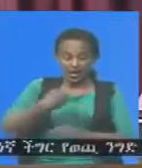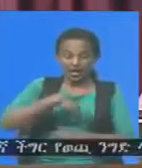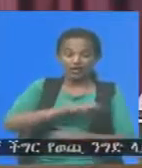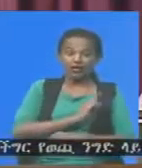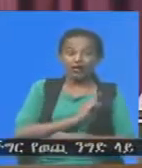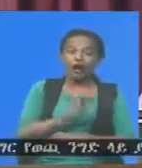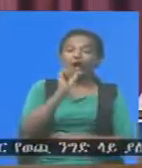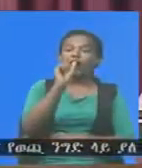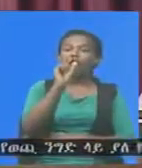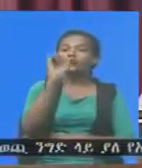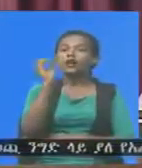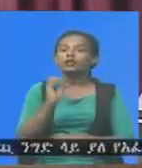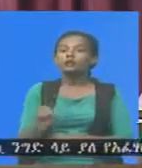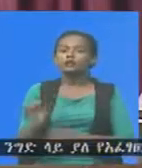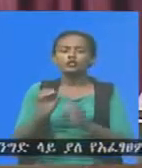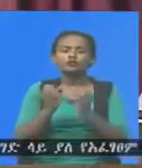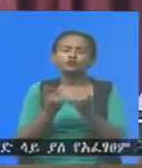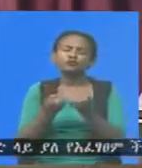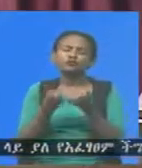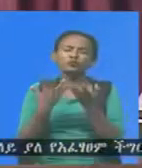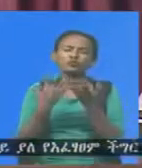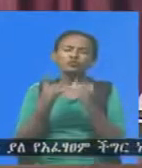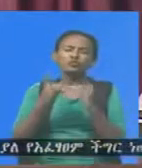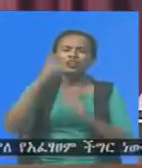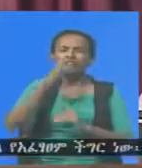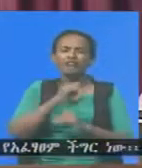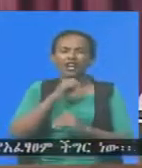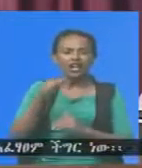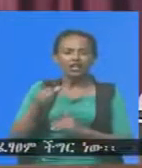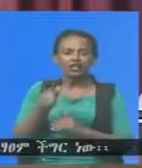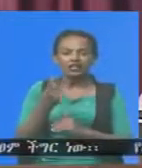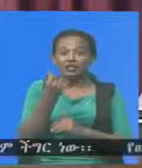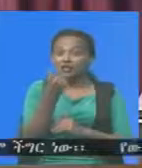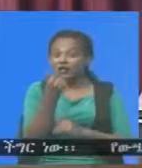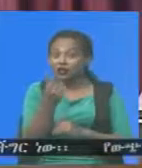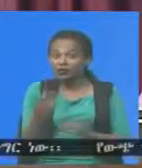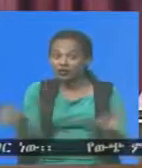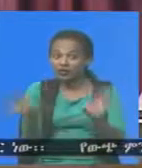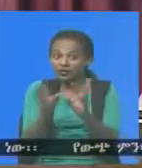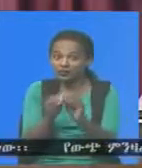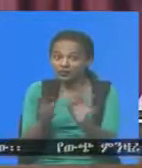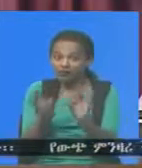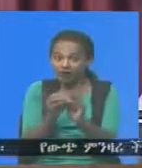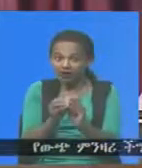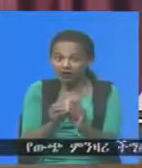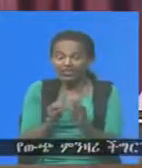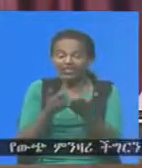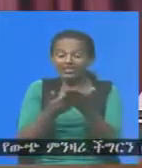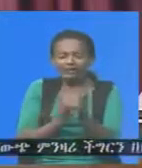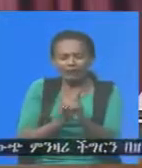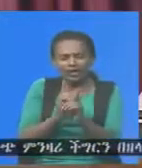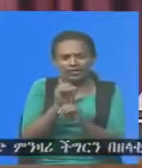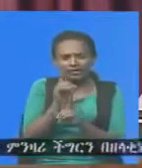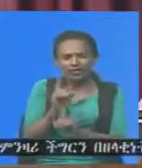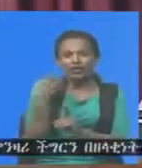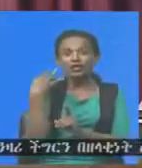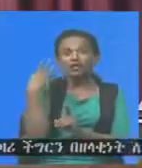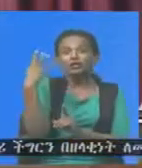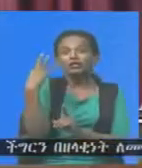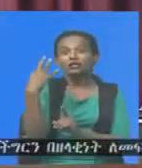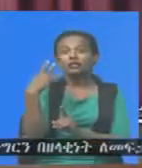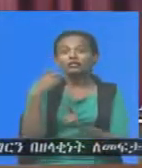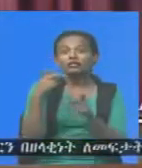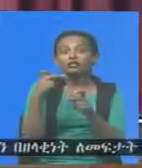ከ11% ብዙም ያልዘለለ ገቢን ሰበስባለን። ይሄ ችግር በቀጥታ የግል ሴክተር ብቻ ይመለከት